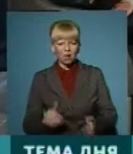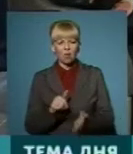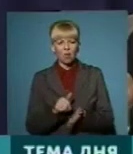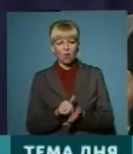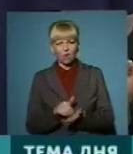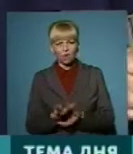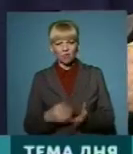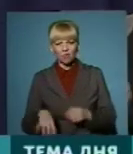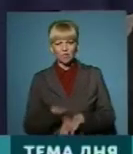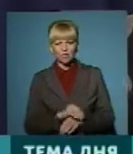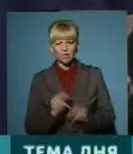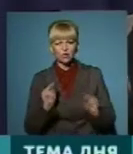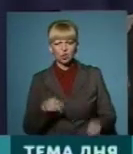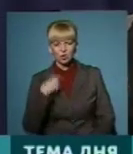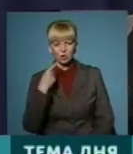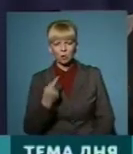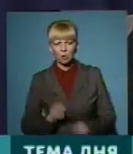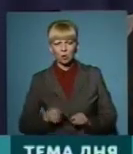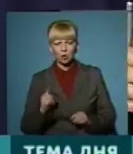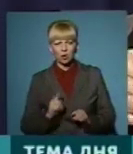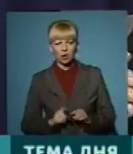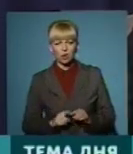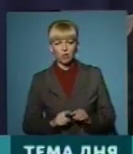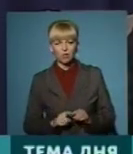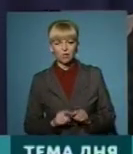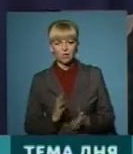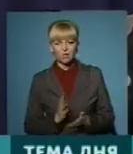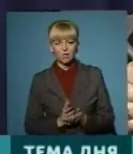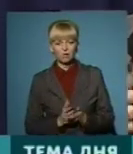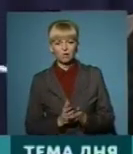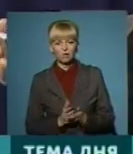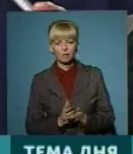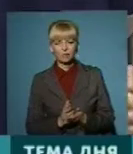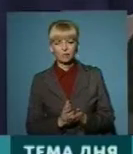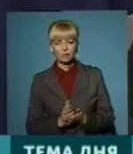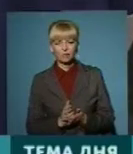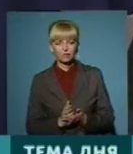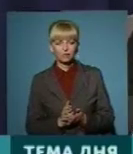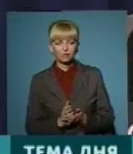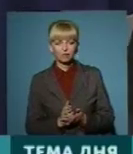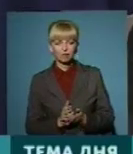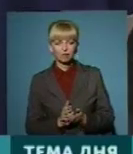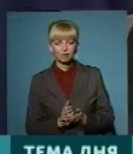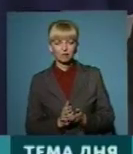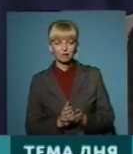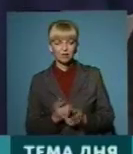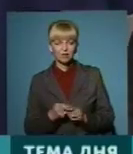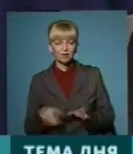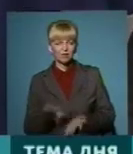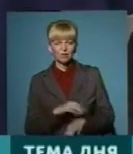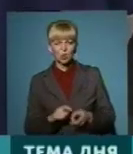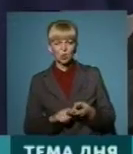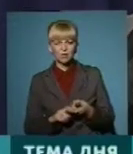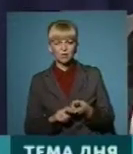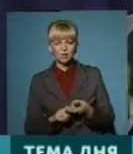всего. Честно говорю. Поэтому у нас там несколько идей было, но не буду. Это все связано.